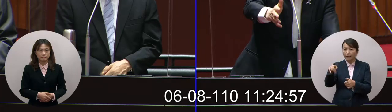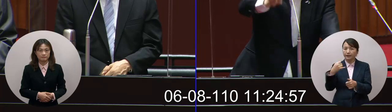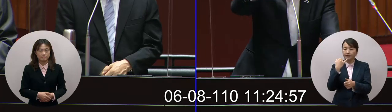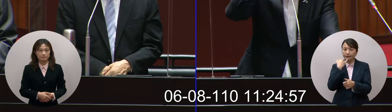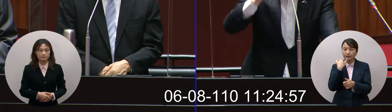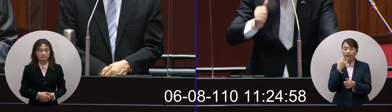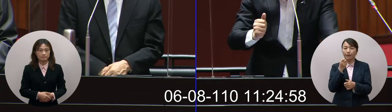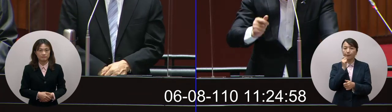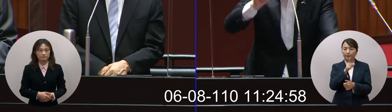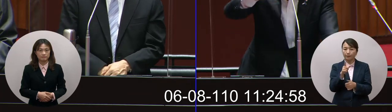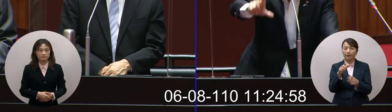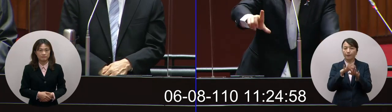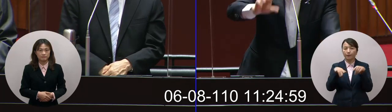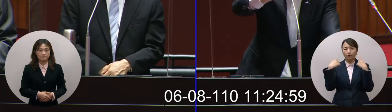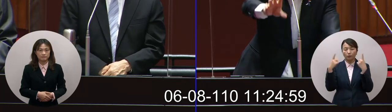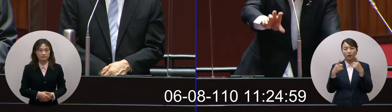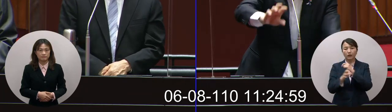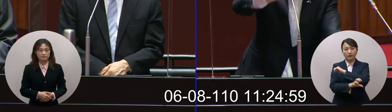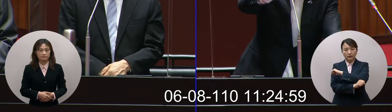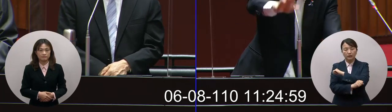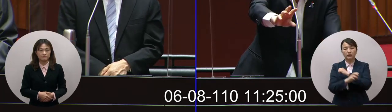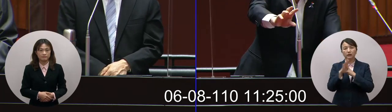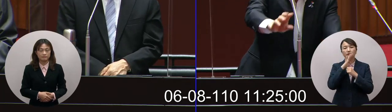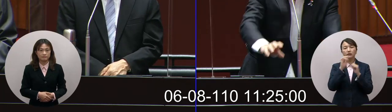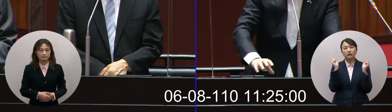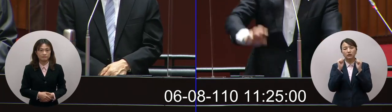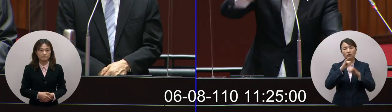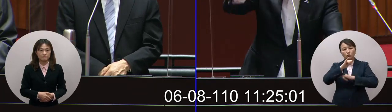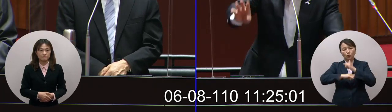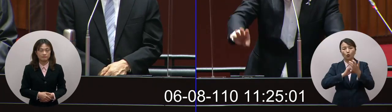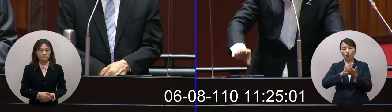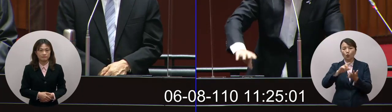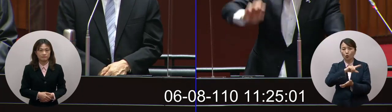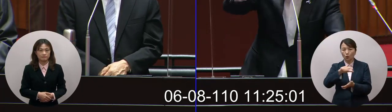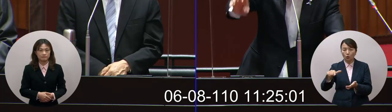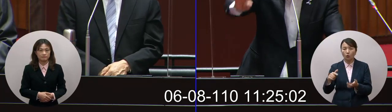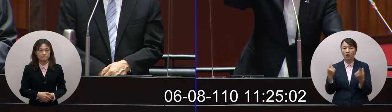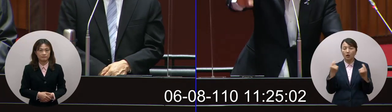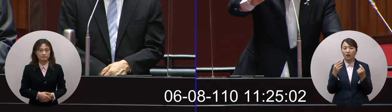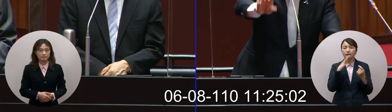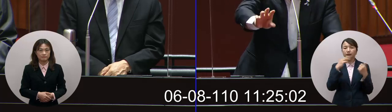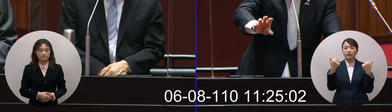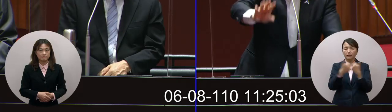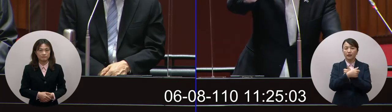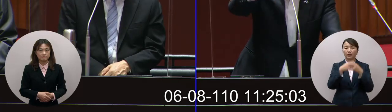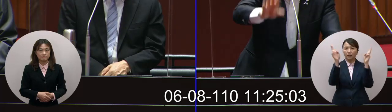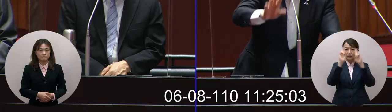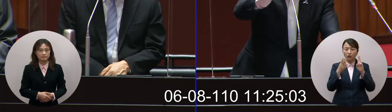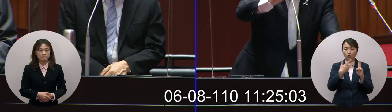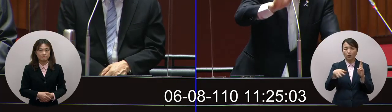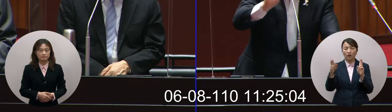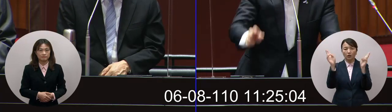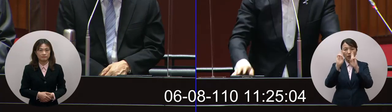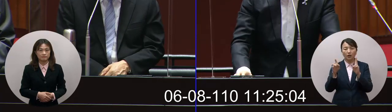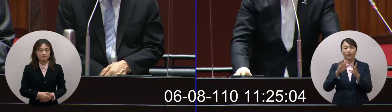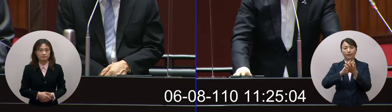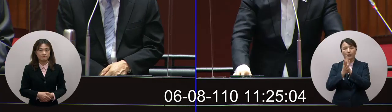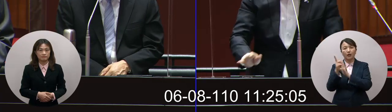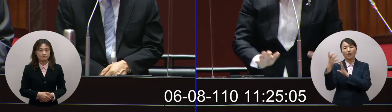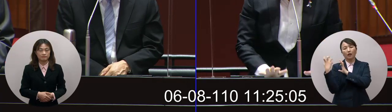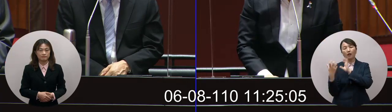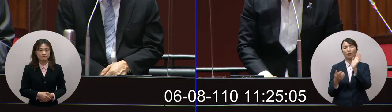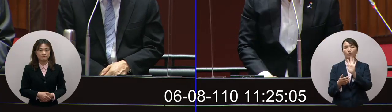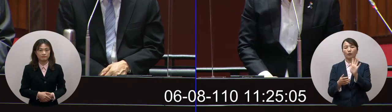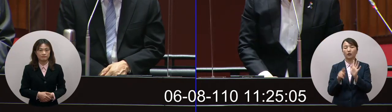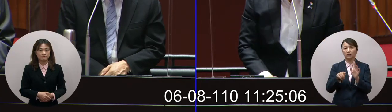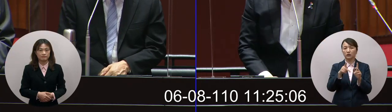去买冰箱，想去买冰箱生活用品，或者是讲啊，带电水电费，可以生活卖造成负担。